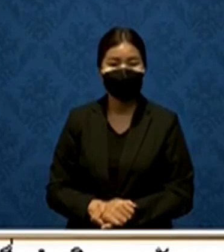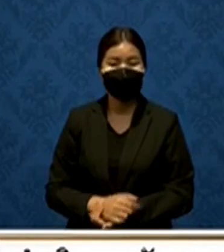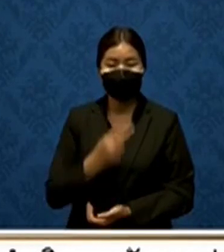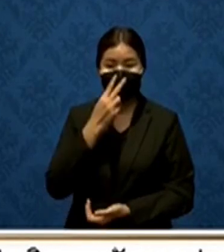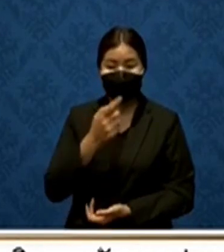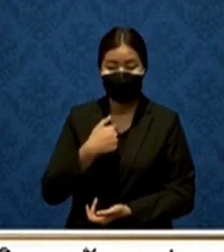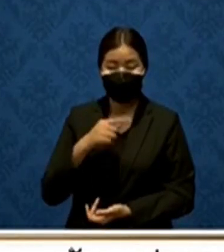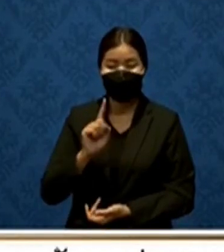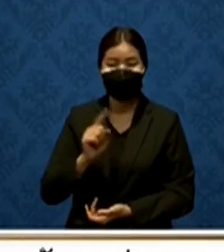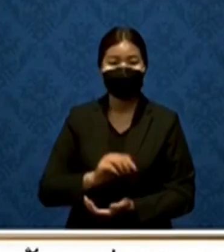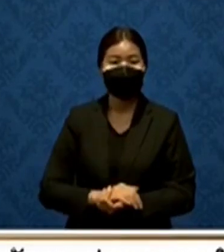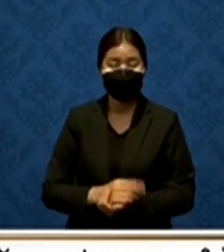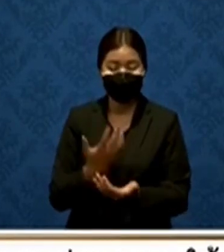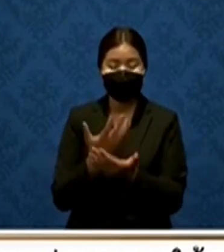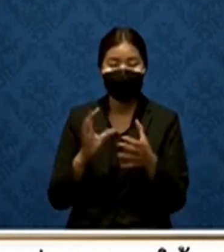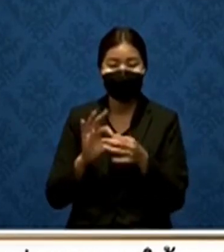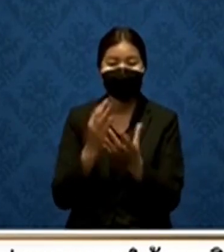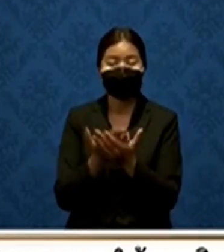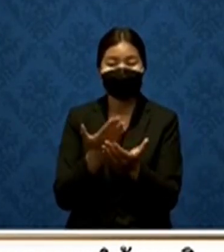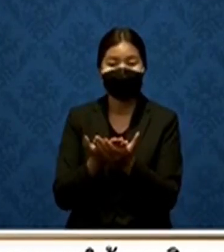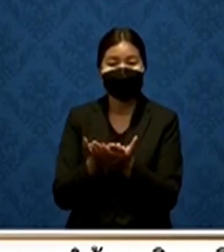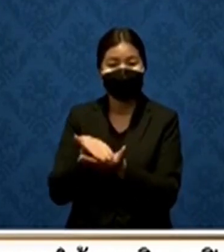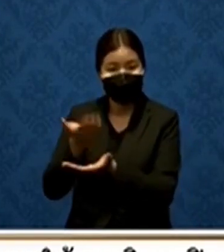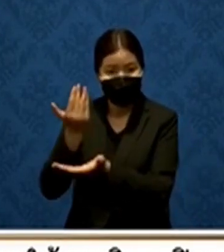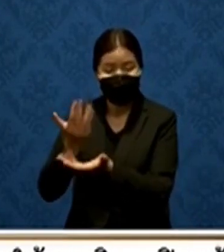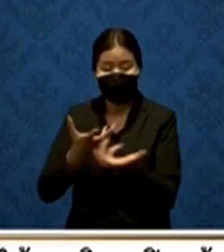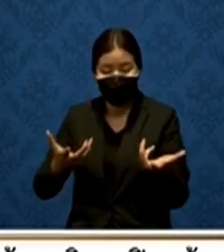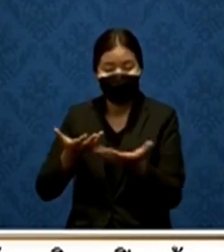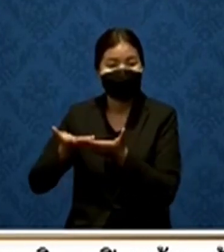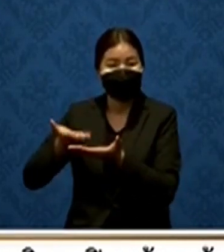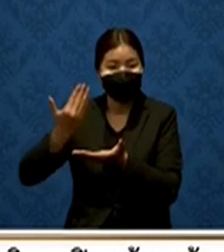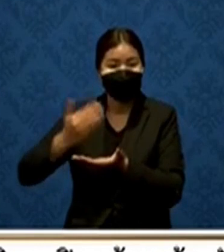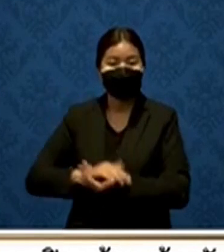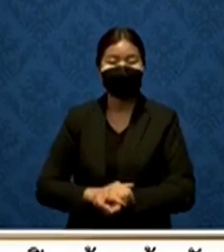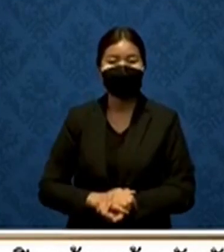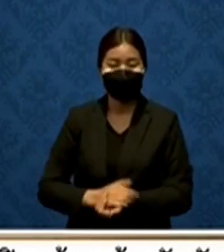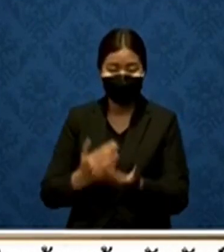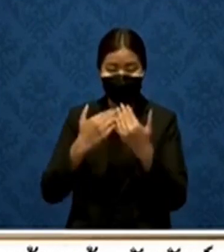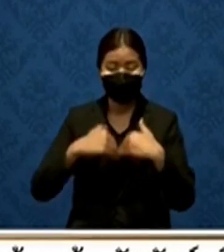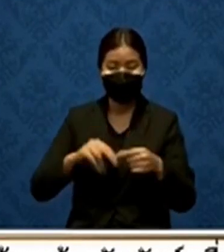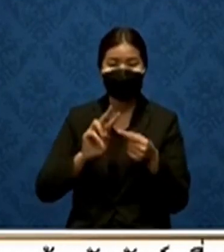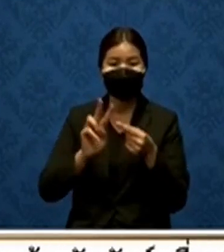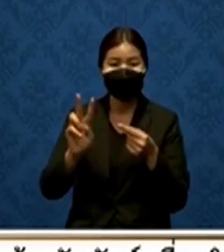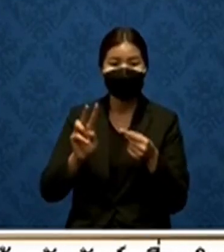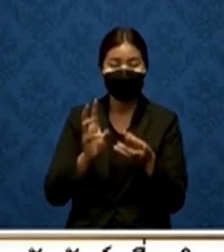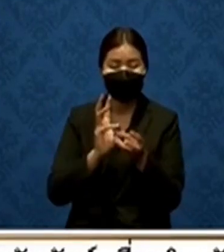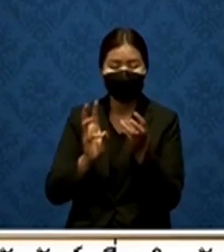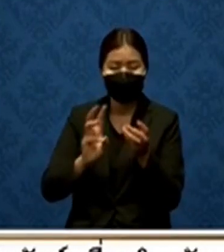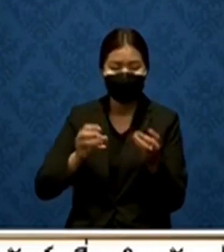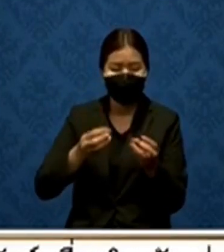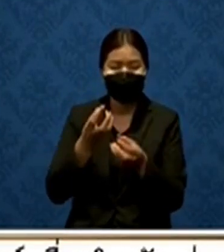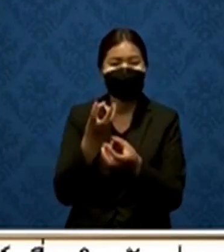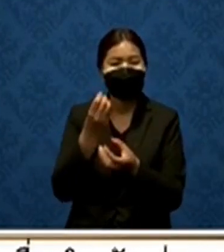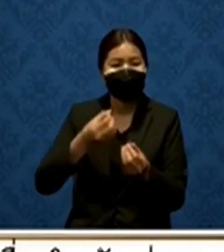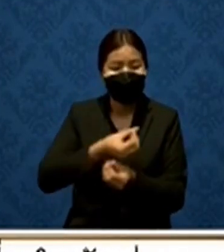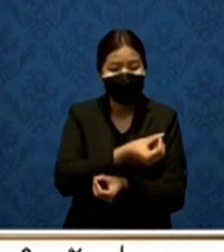เรื่องตัวเลขเงิเฟอร์และราคาสินค้าเรื่องที่สอง คือเรื่องปุ hillเป็นเรื่องที่